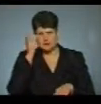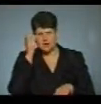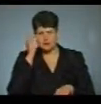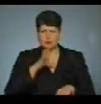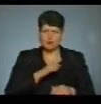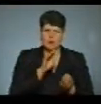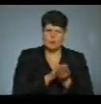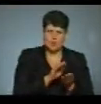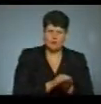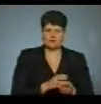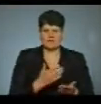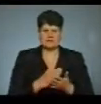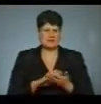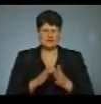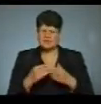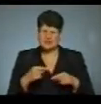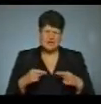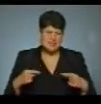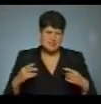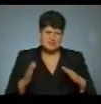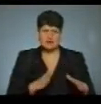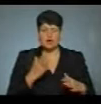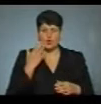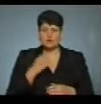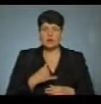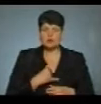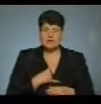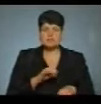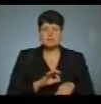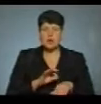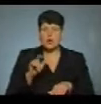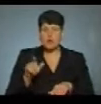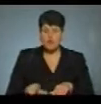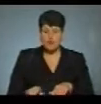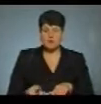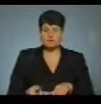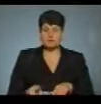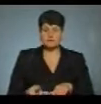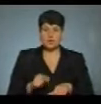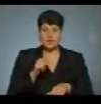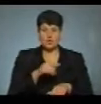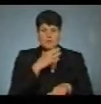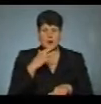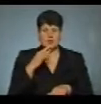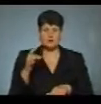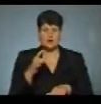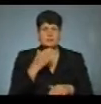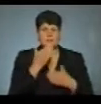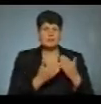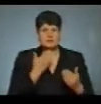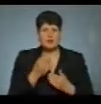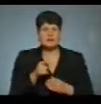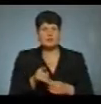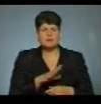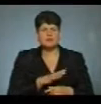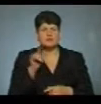різні ситуації, в нас є ситуації дуже різні. Коли в нас хворий, який захворів, його багато разів опитували про те, чи він